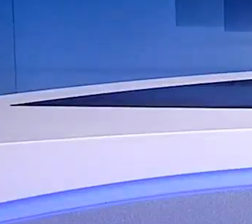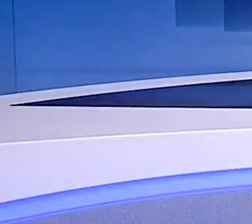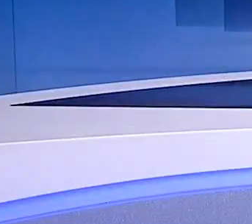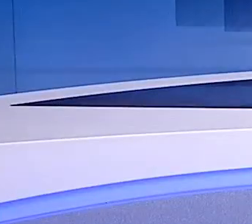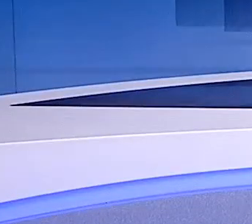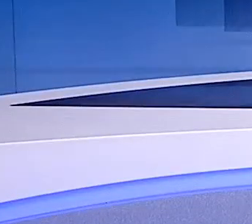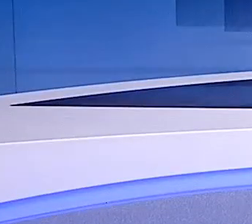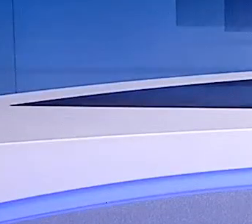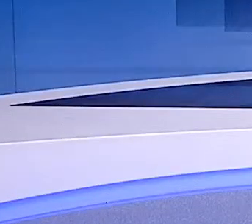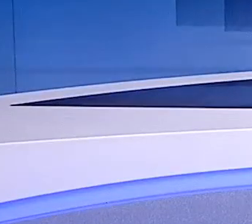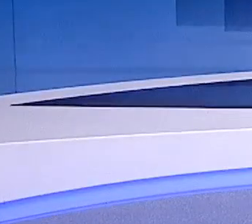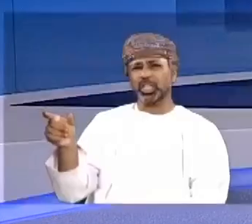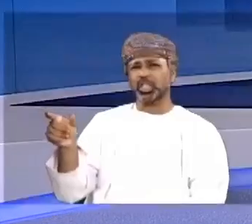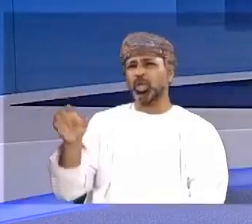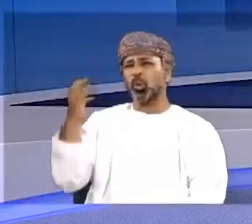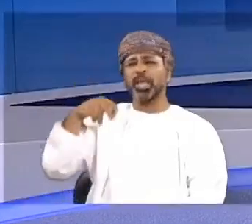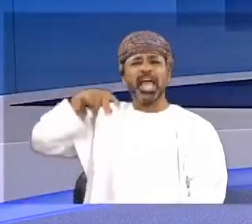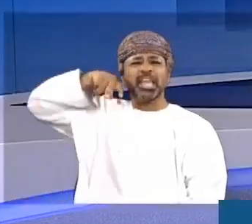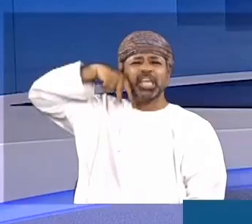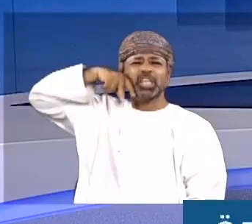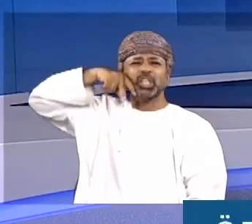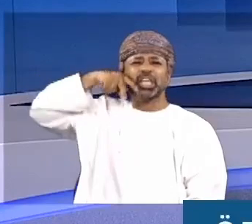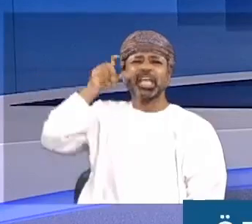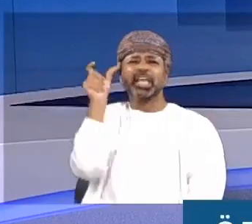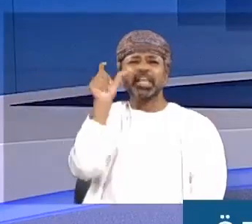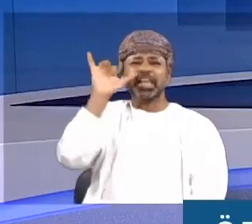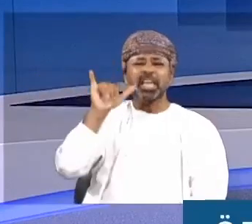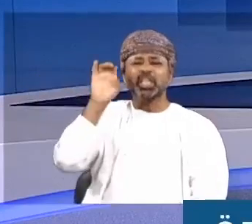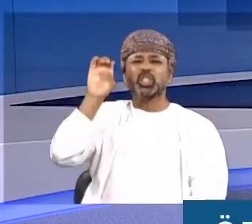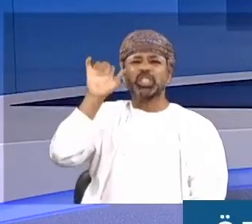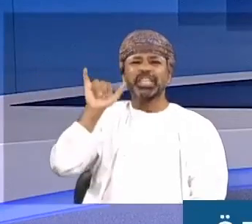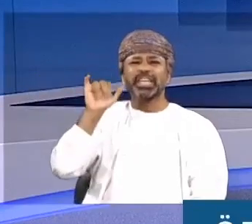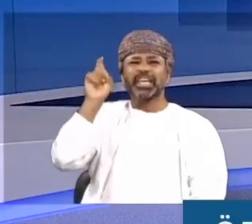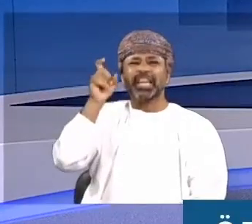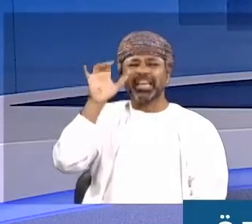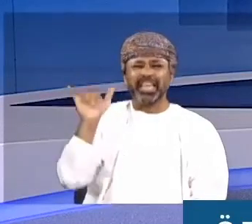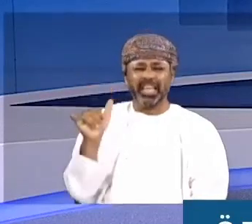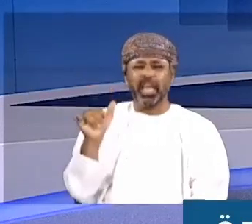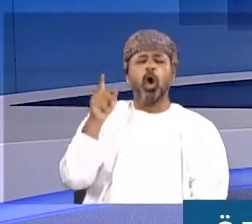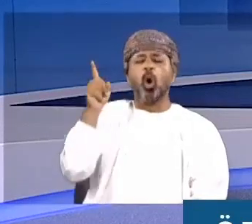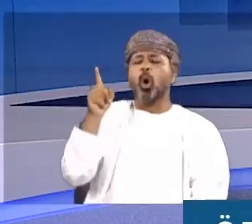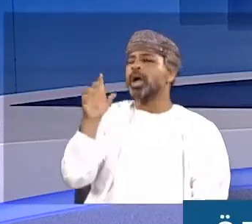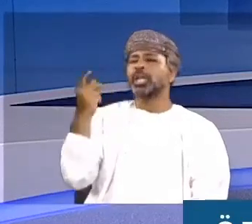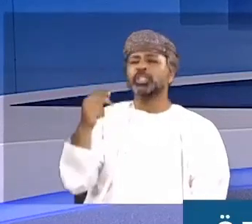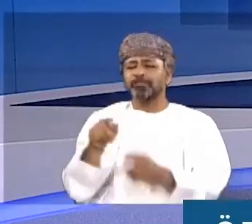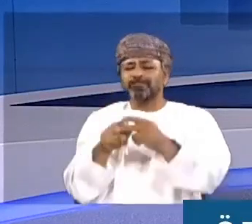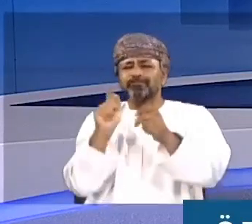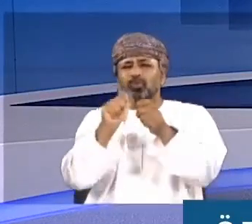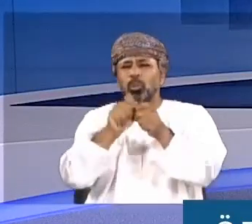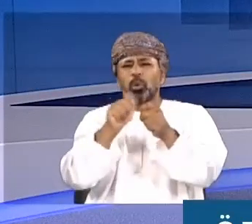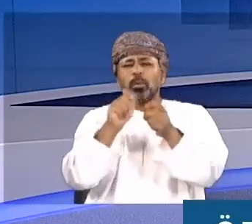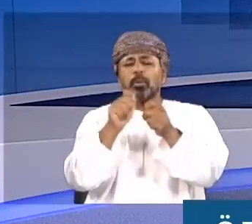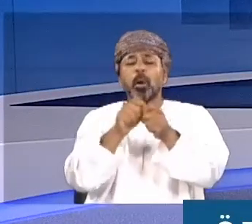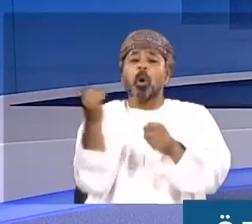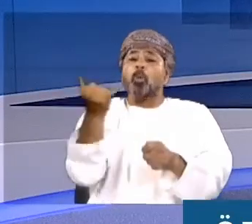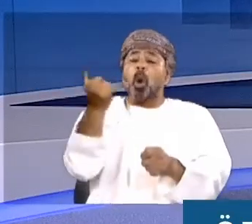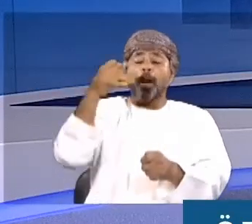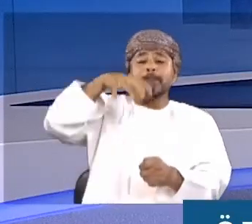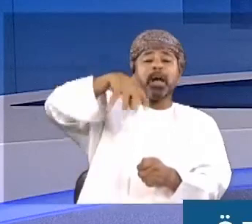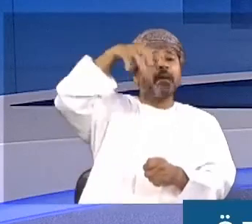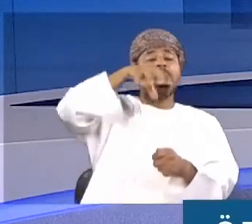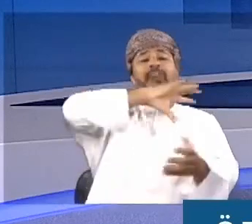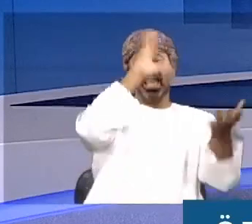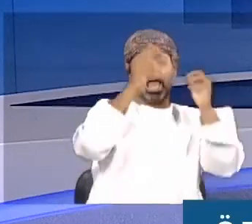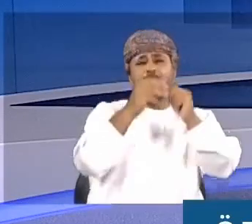يصنع فنان نيجيري مجسمات صغيرة لنماذج لأهم المعالم السياحية في دول العالم.